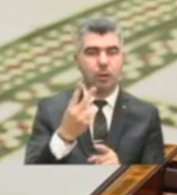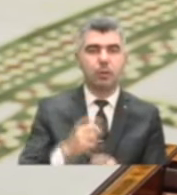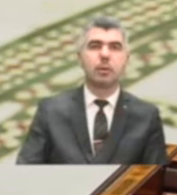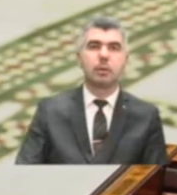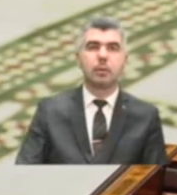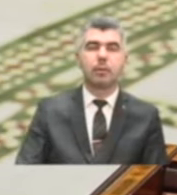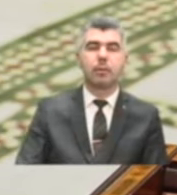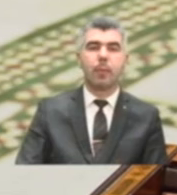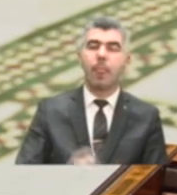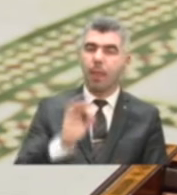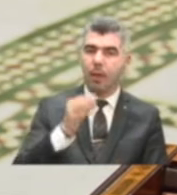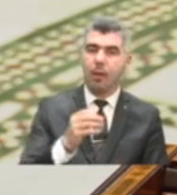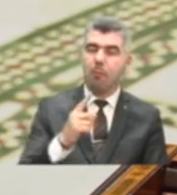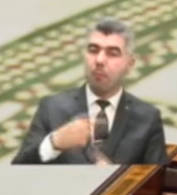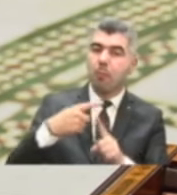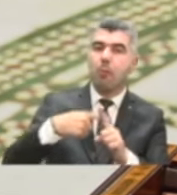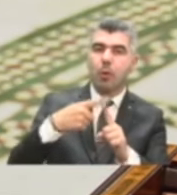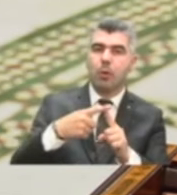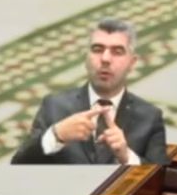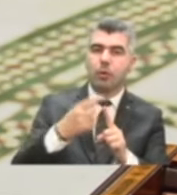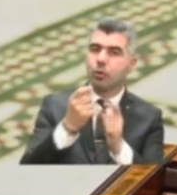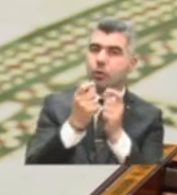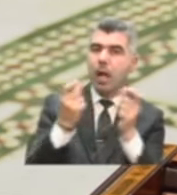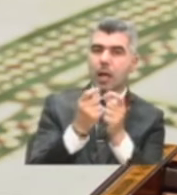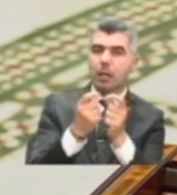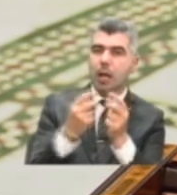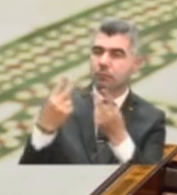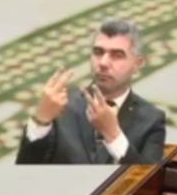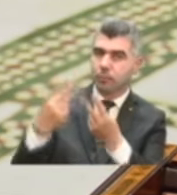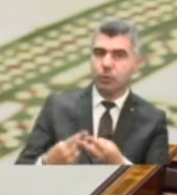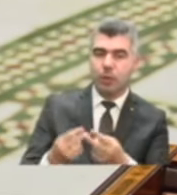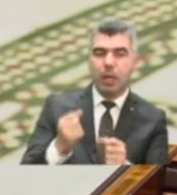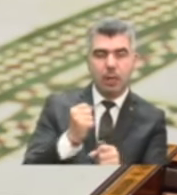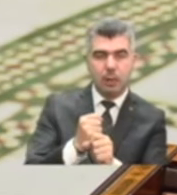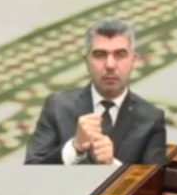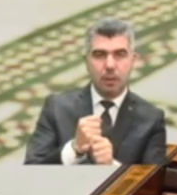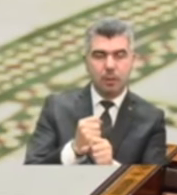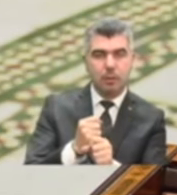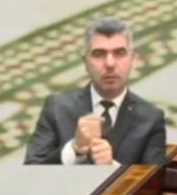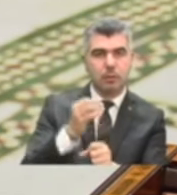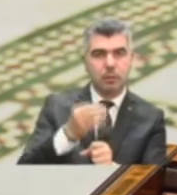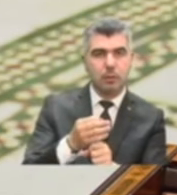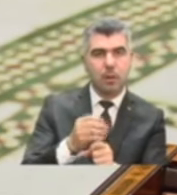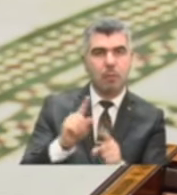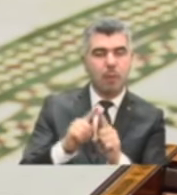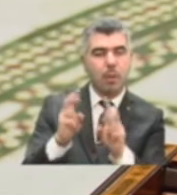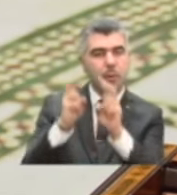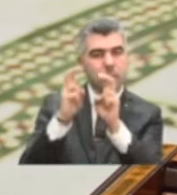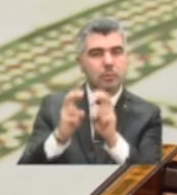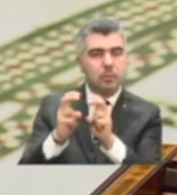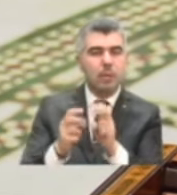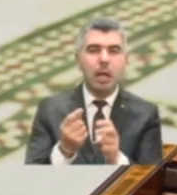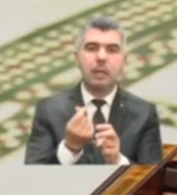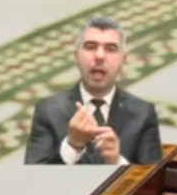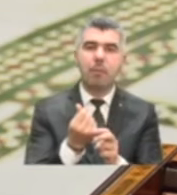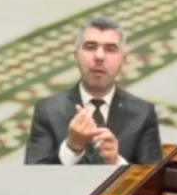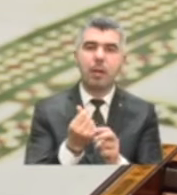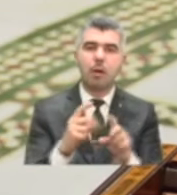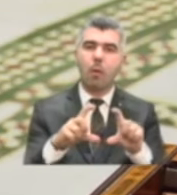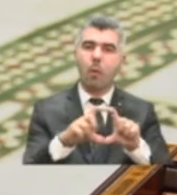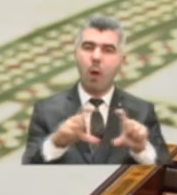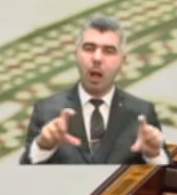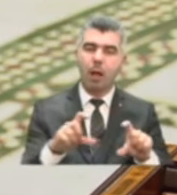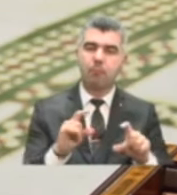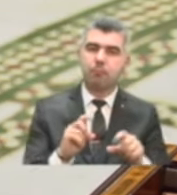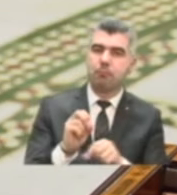خصنا نقويو العرض ونحافظوا على المنافسة الشريفة، خصنا نعملوا مع القطاعات المعنية باش نقدروا نخفضوا الأثمنة ديال هاد الخطوط